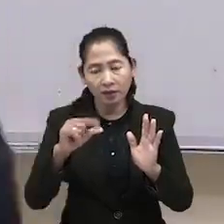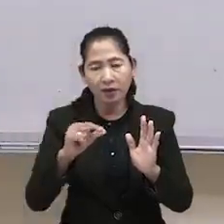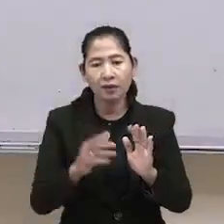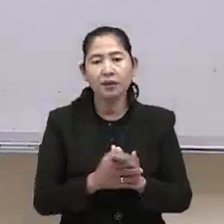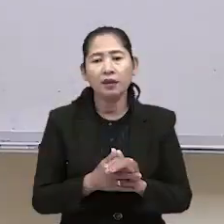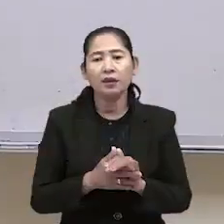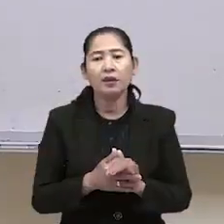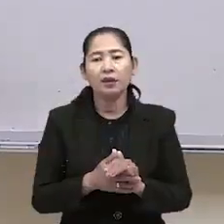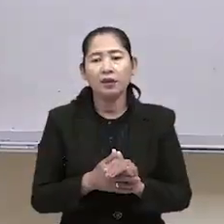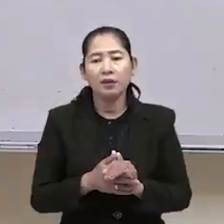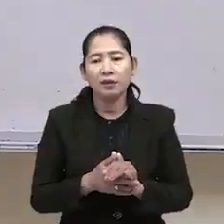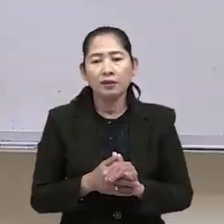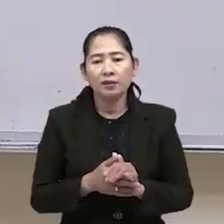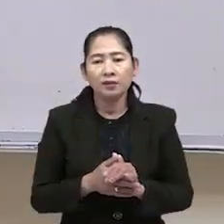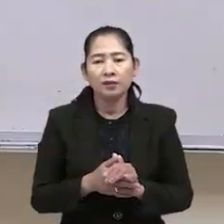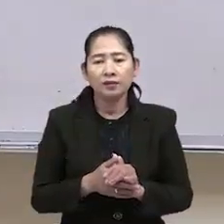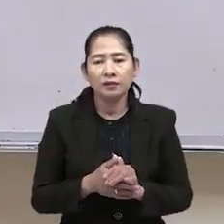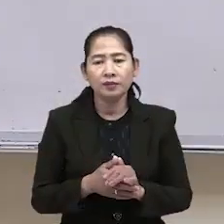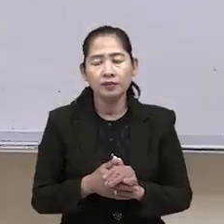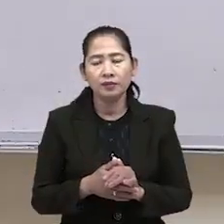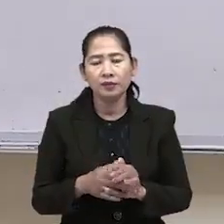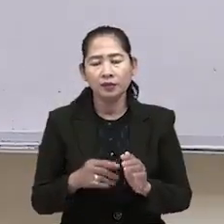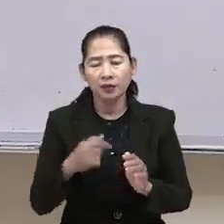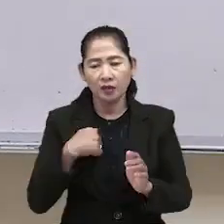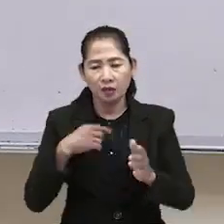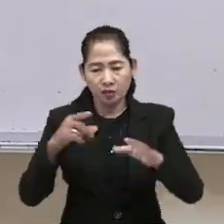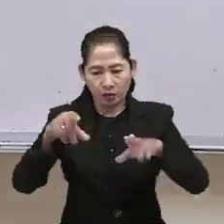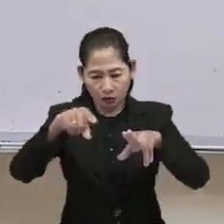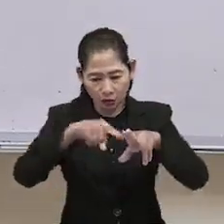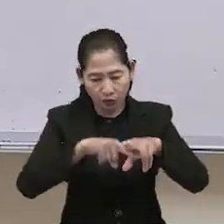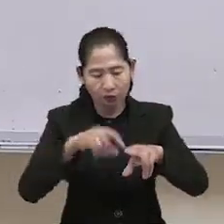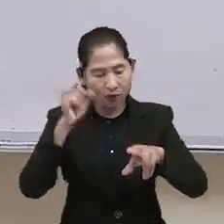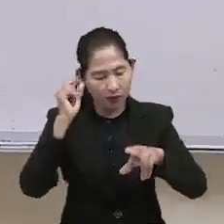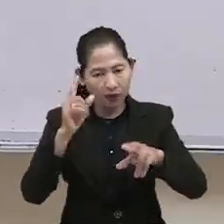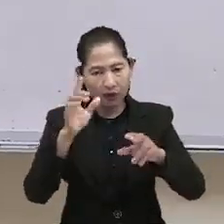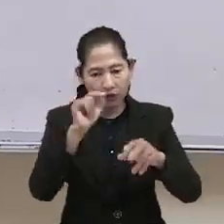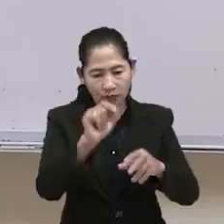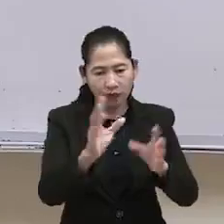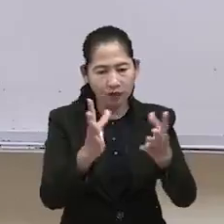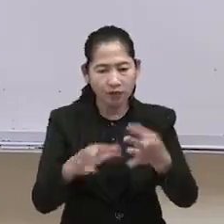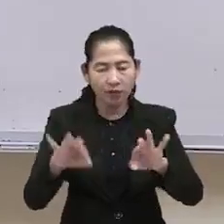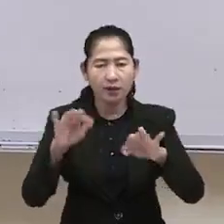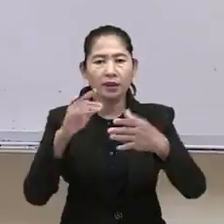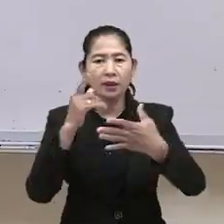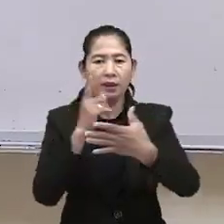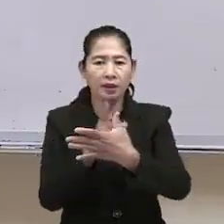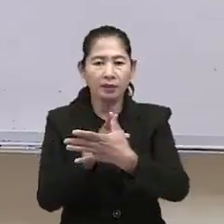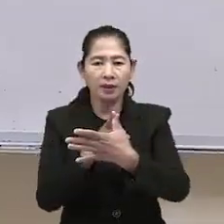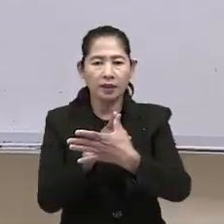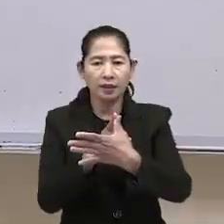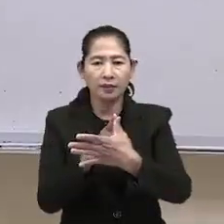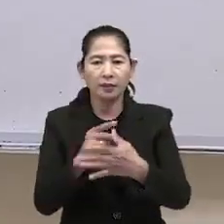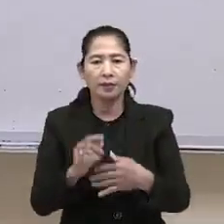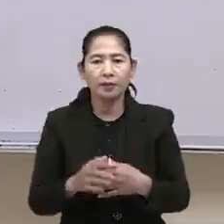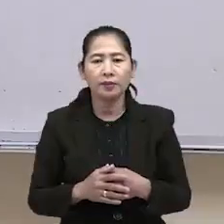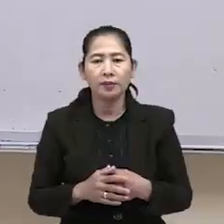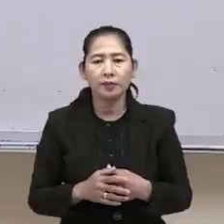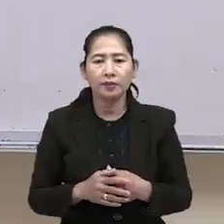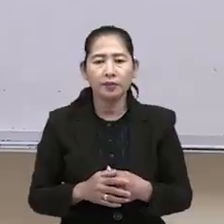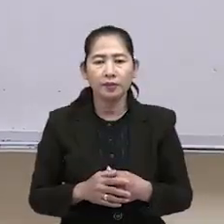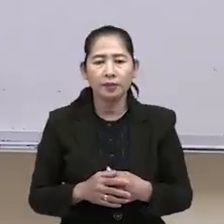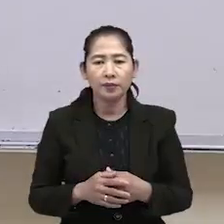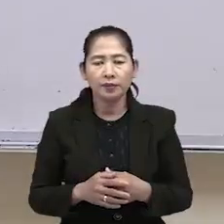ឬក៏នៅមិនតន់ច្បាស់លាស់កូនចឹងនេះគ្រូគូបន្តឯមួយឲ្យដឹងថានេះជាចំណុចសំខាន់នៃការផ្ដើមក្នុងតួសេចក្តីណាកូនណា